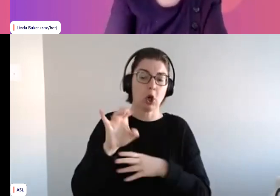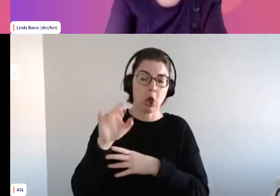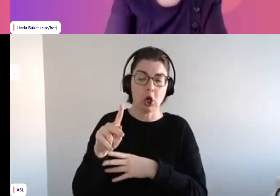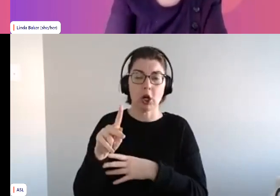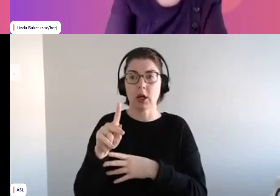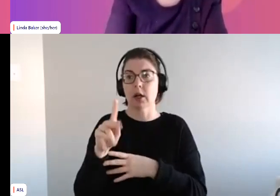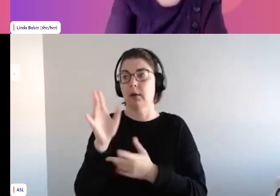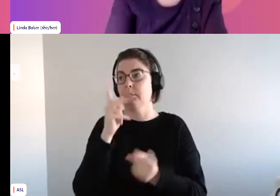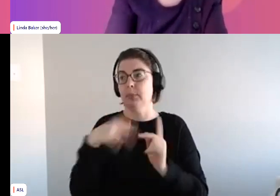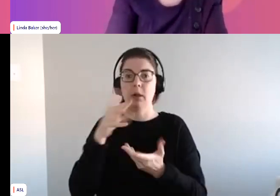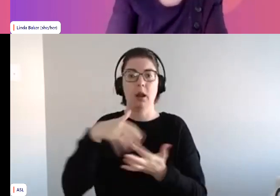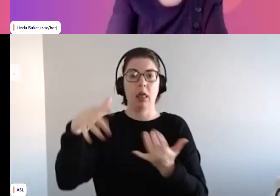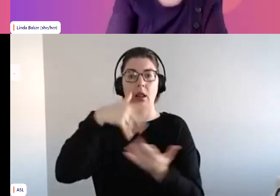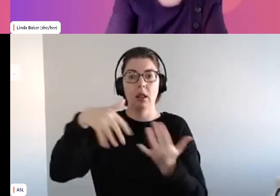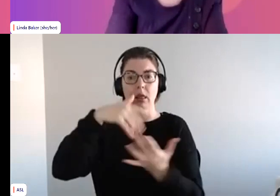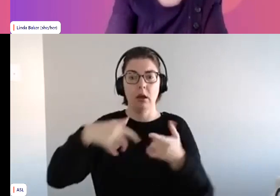greffiers